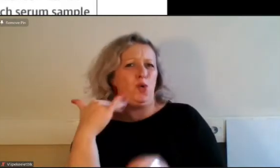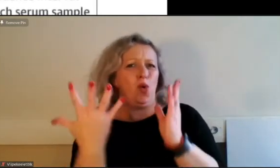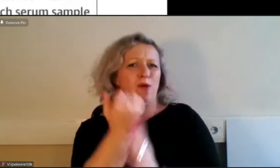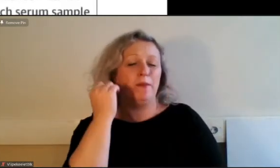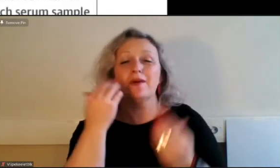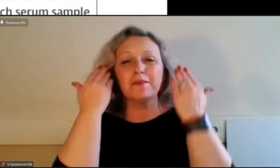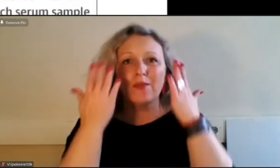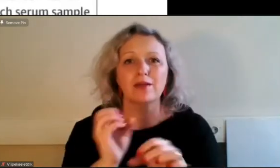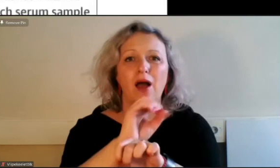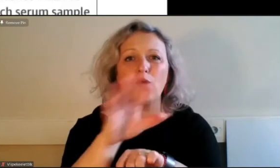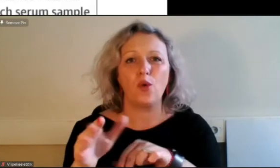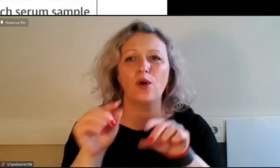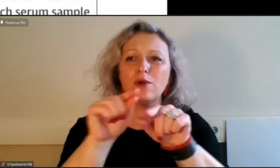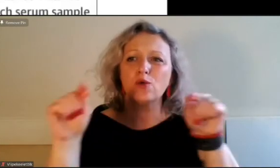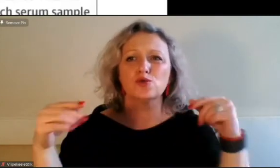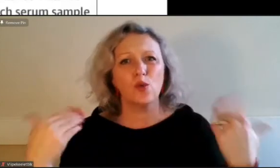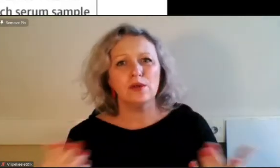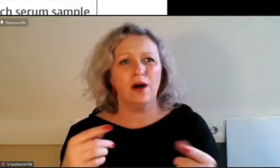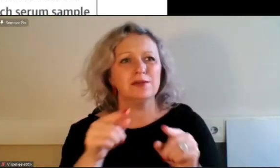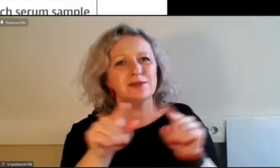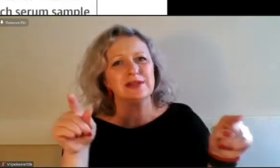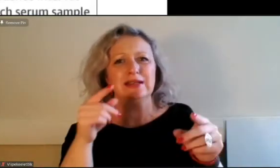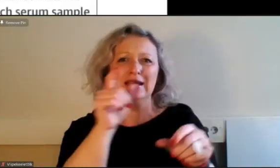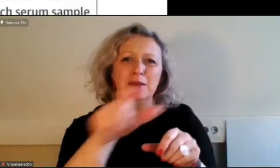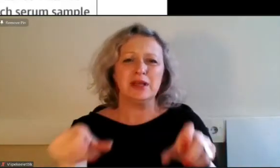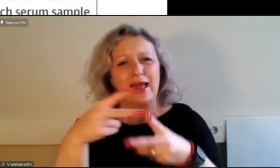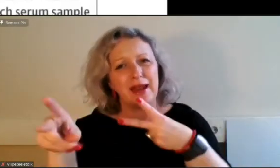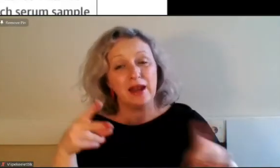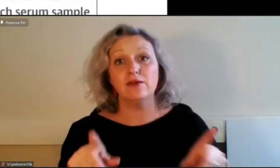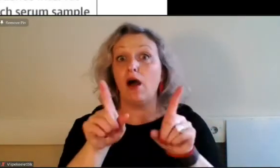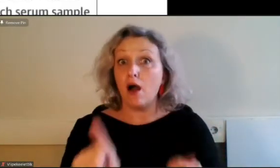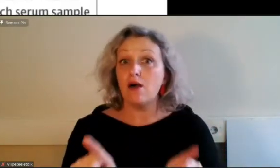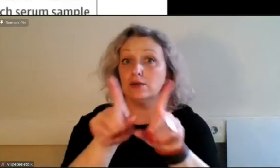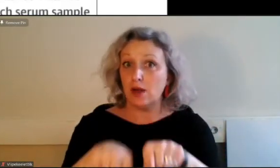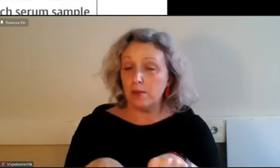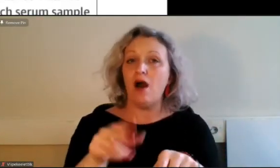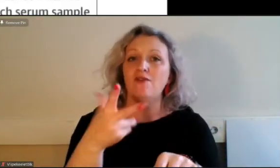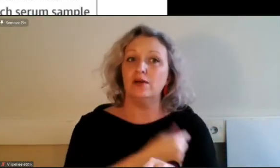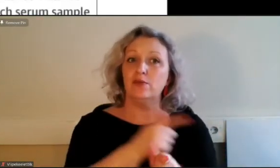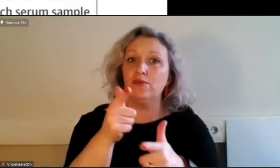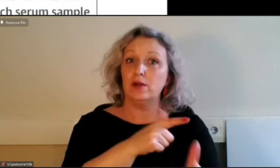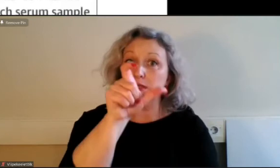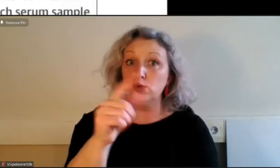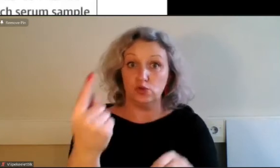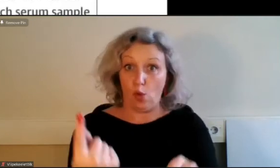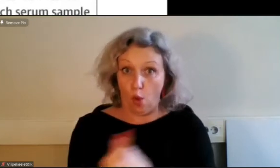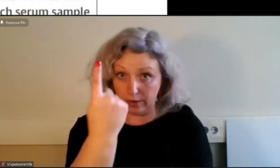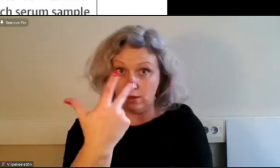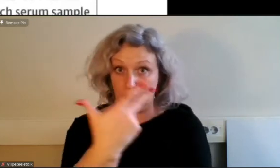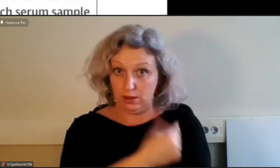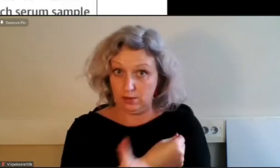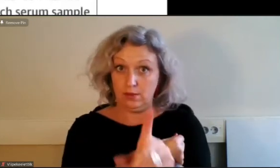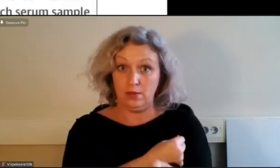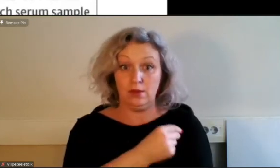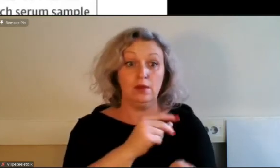taset ühel konkreetsel inimesel, kes on koroonat põdenud. Ja see oranžiga joon näitab seda